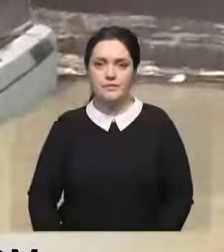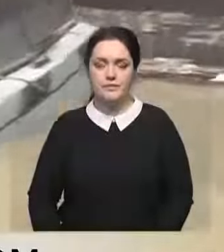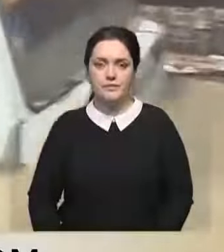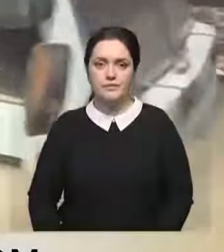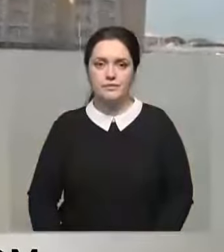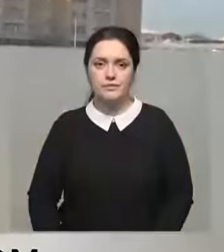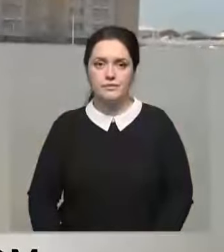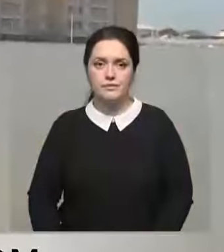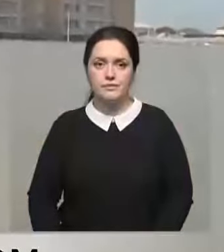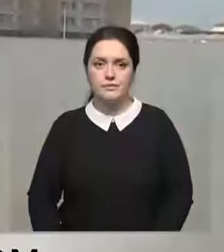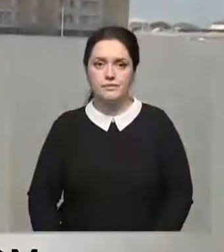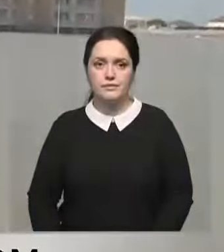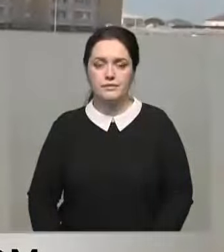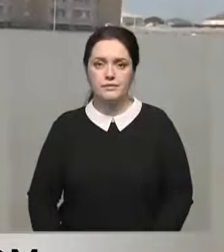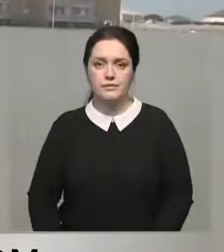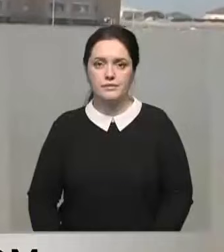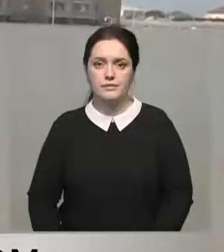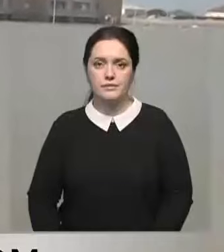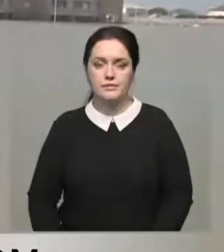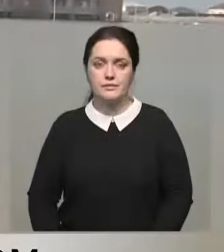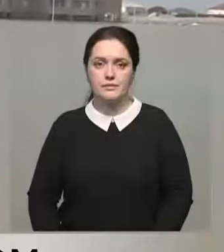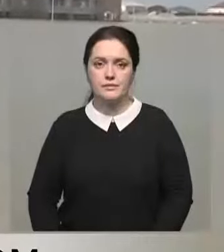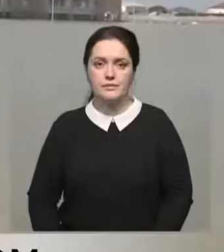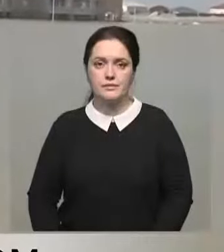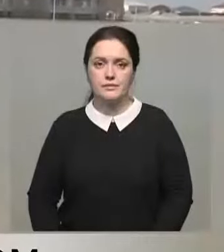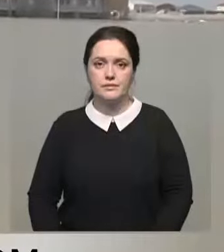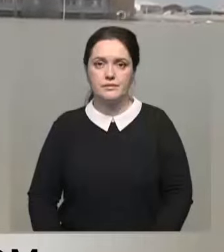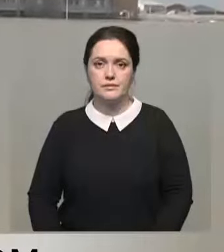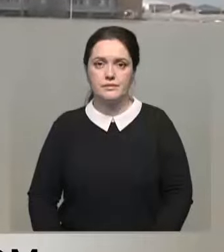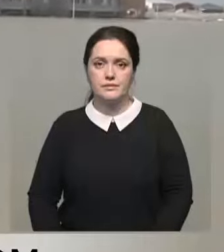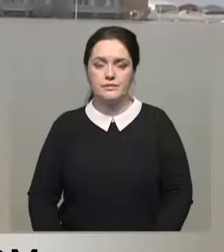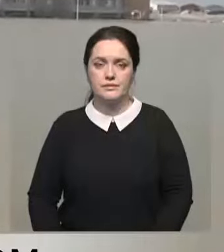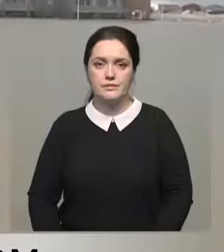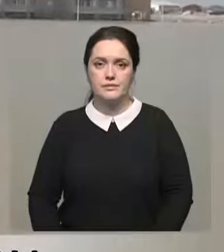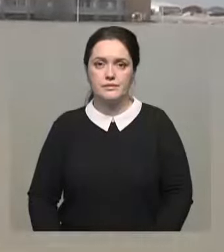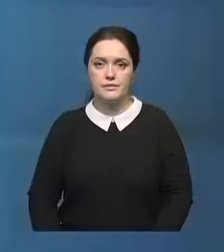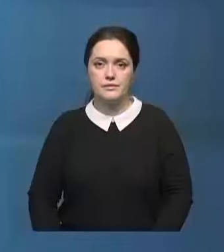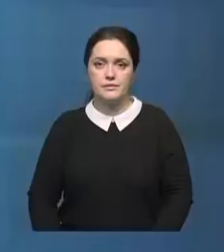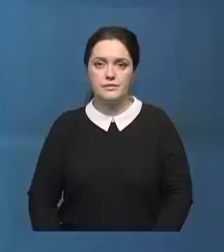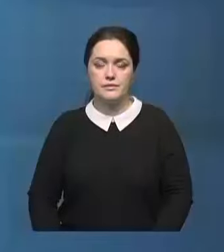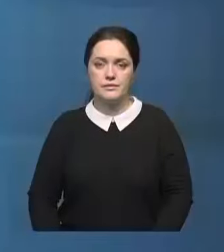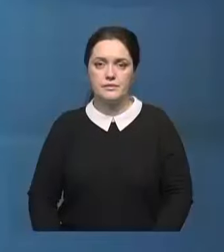Матенов и Арман Ахшабаев, Атырауская область, 24KZ.